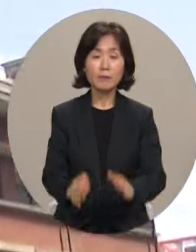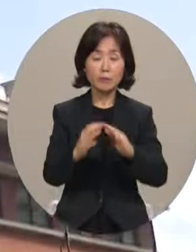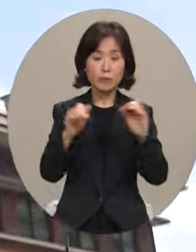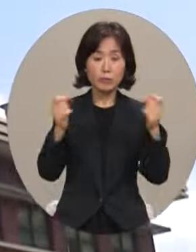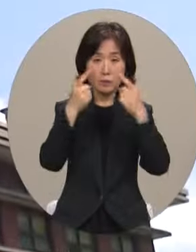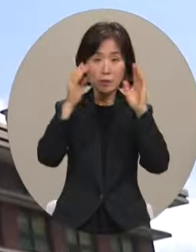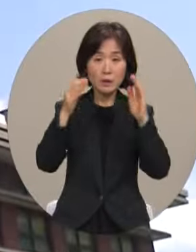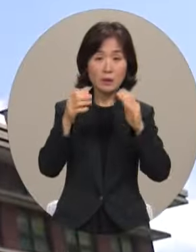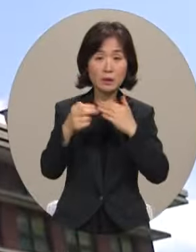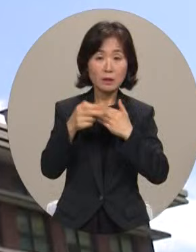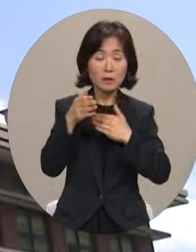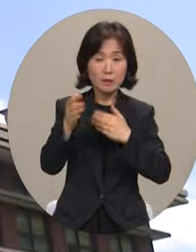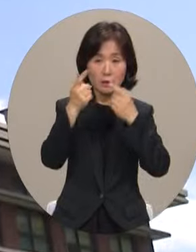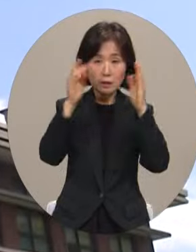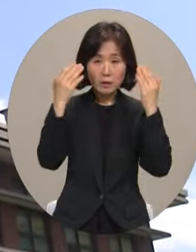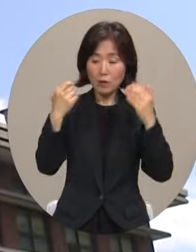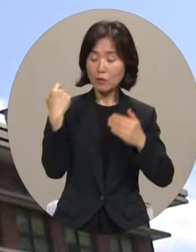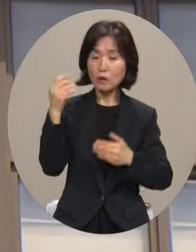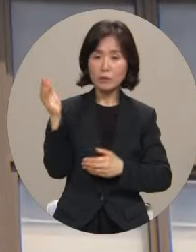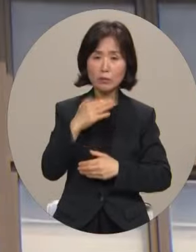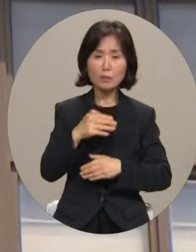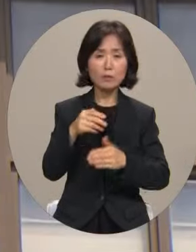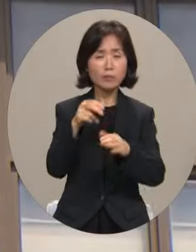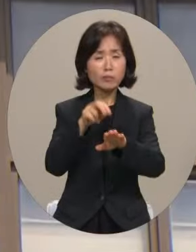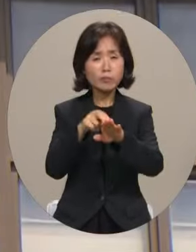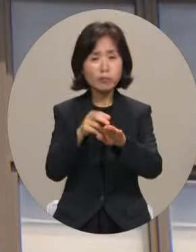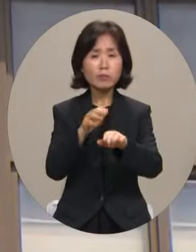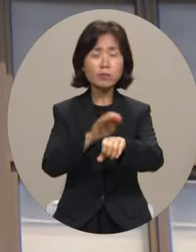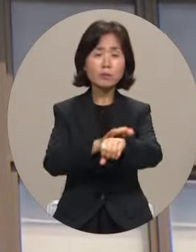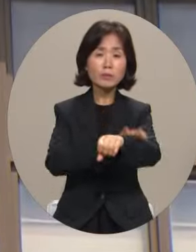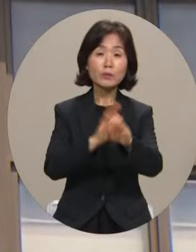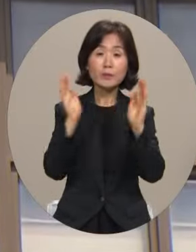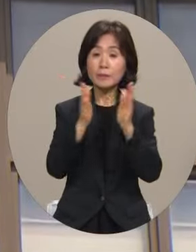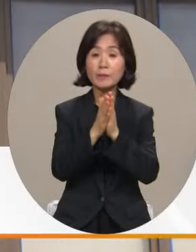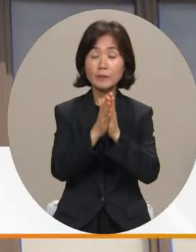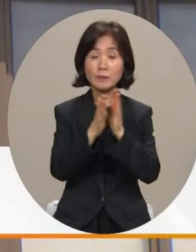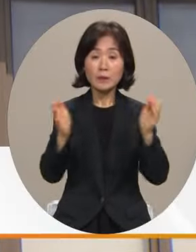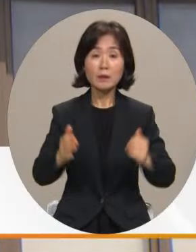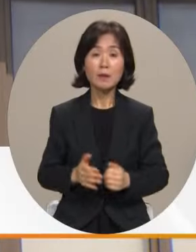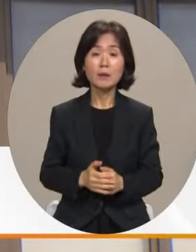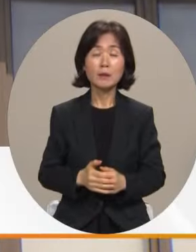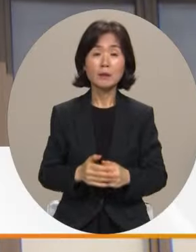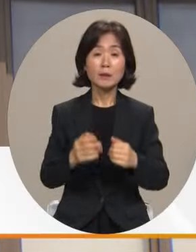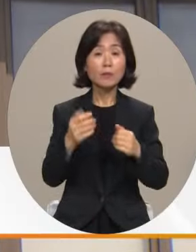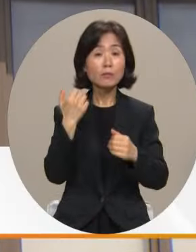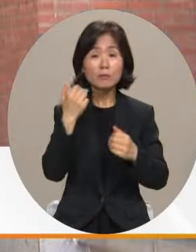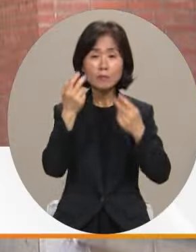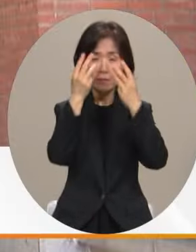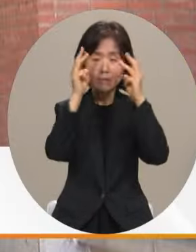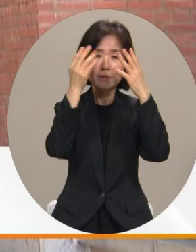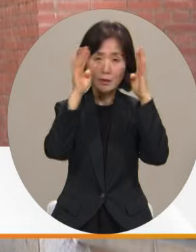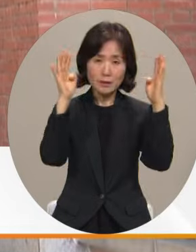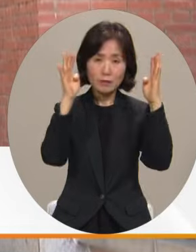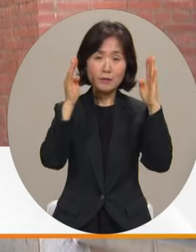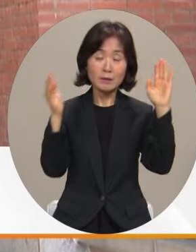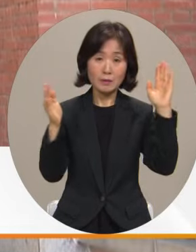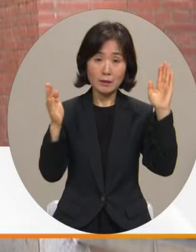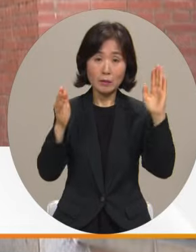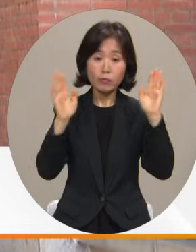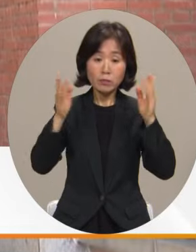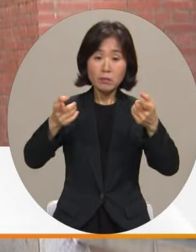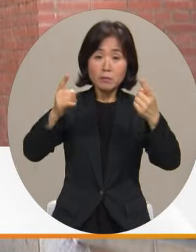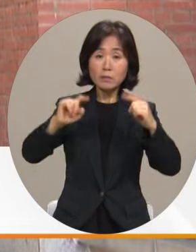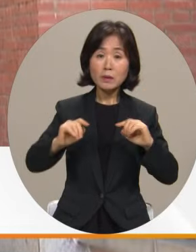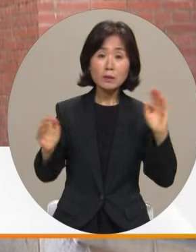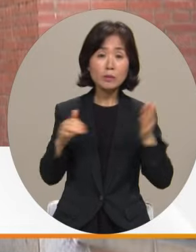경북대학교 의과대학은 어제부터 임상실습 수업을 다시 시작했습니다. 3, 4학년 학생이 대상인데 수업에 참여하는